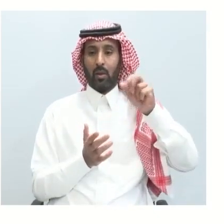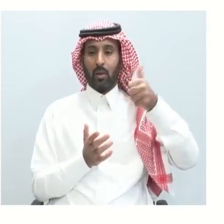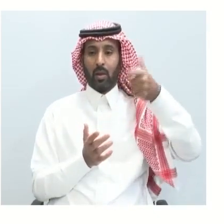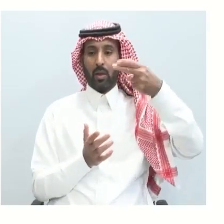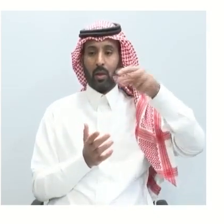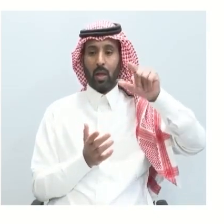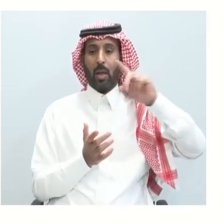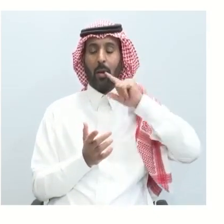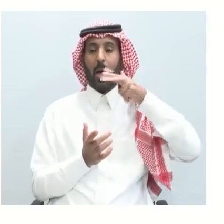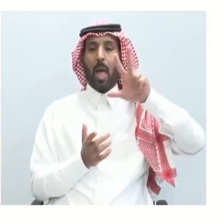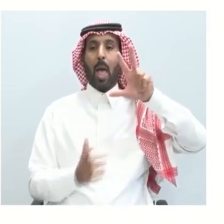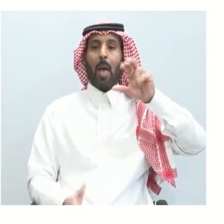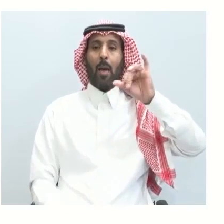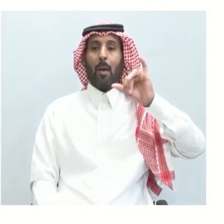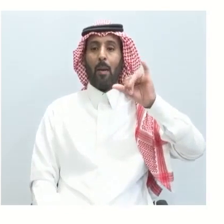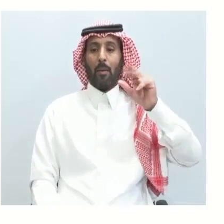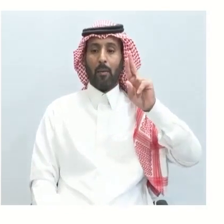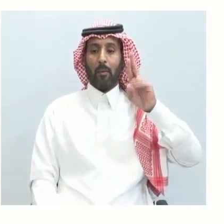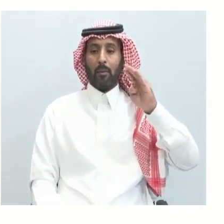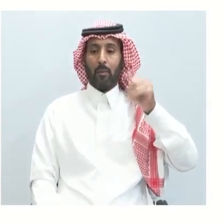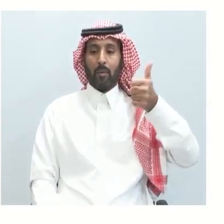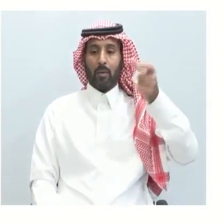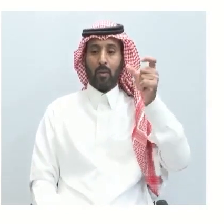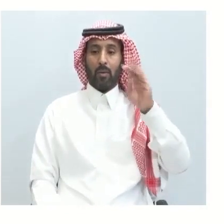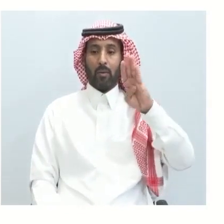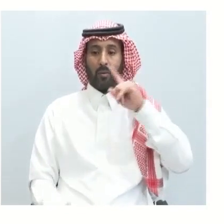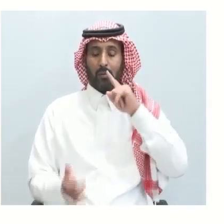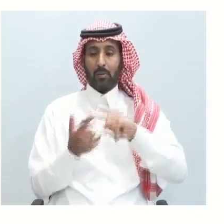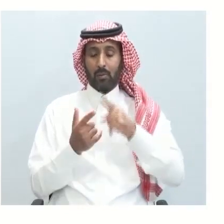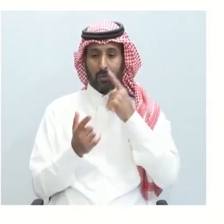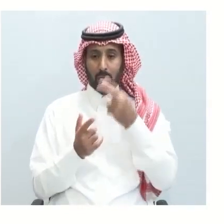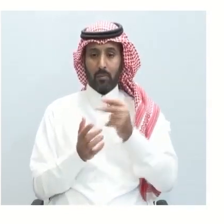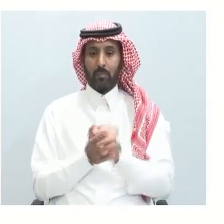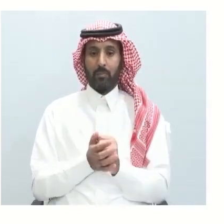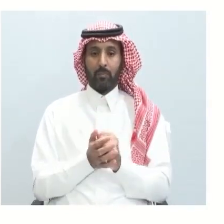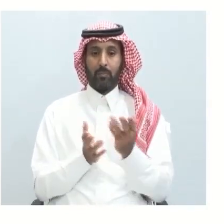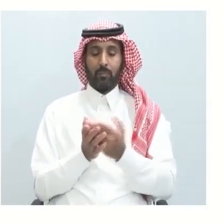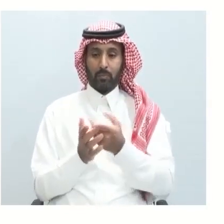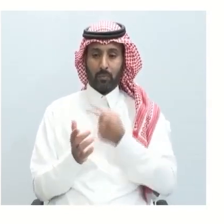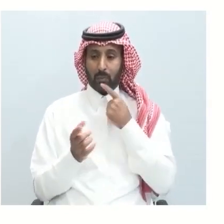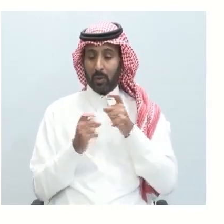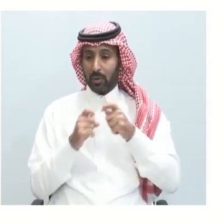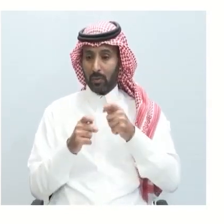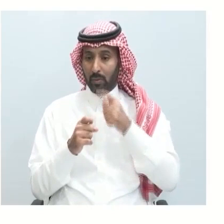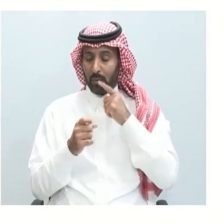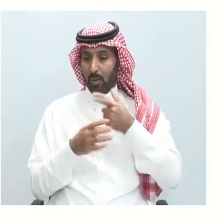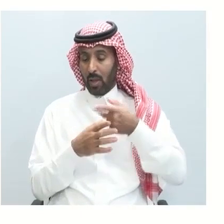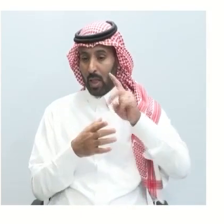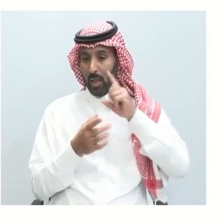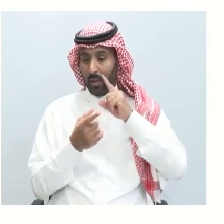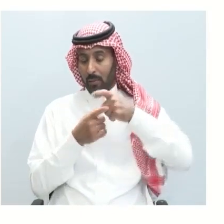متجانسه نعم ف نركز على الحاله الفيزيائيه تابع معي تنتج ملايين الاطنان من الامونيا